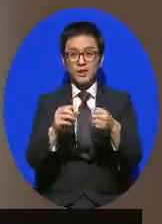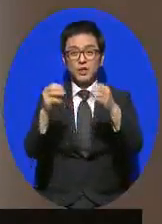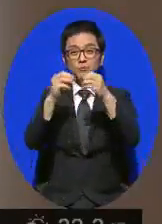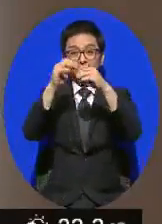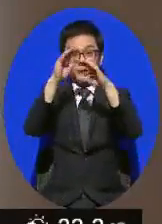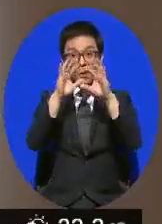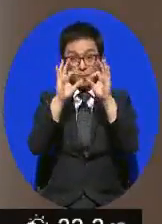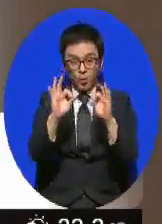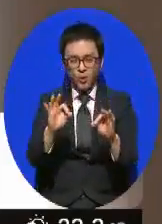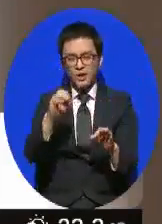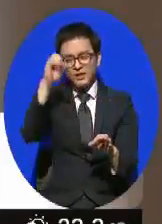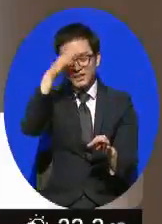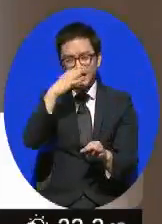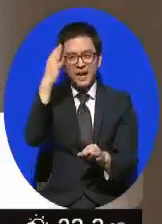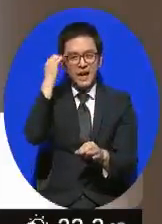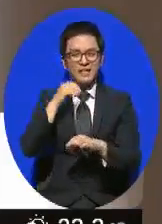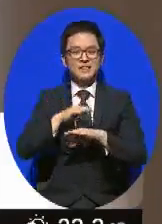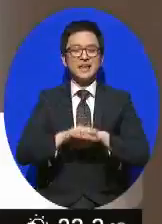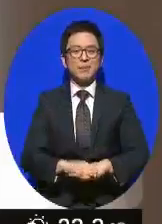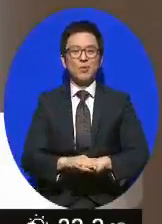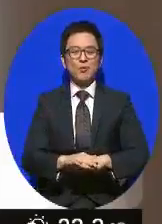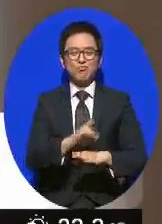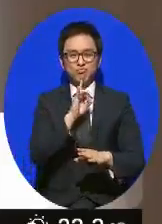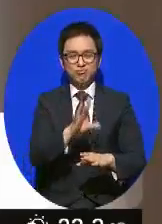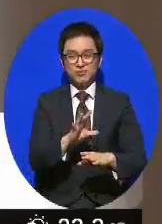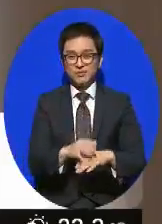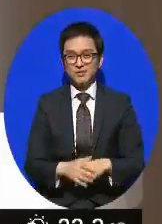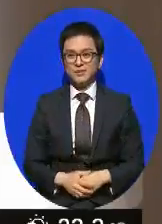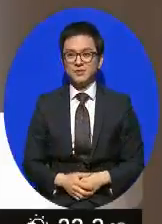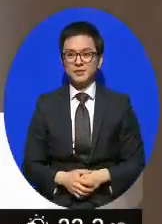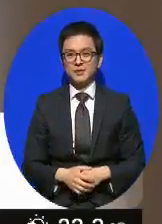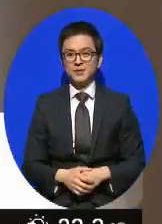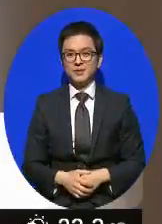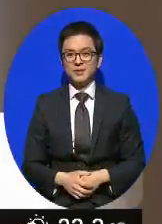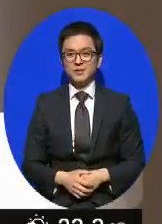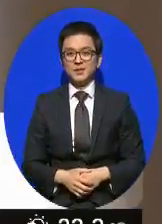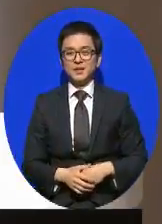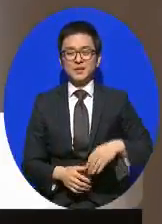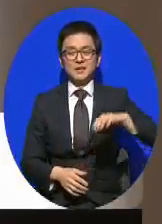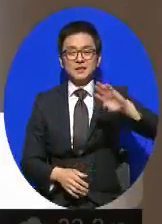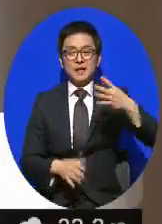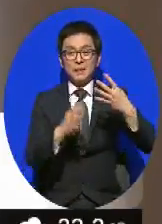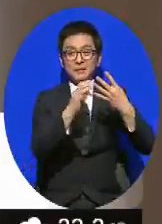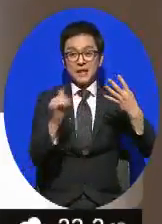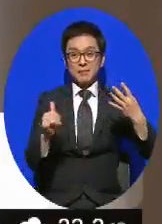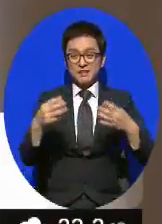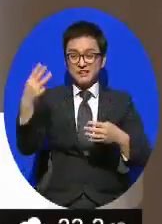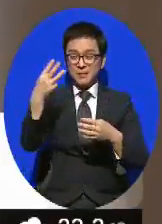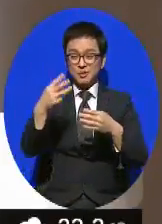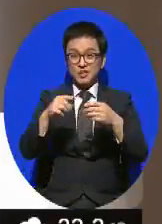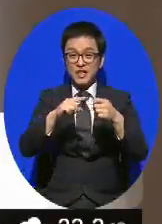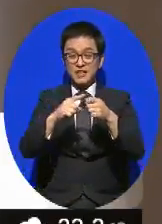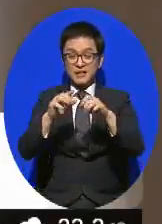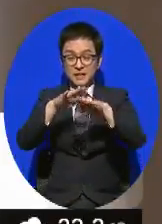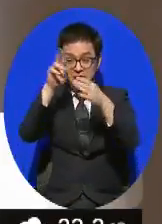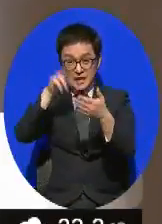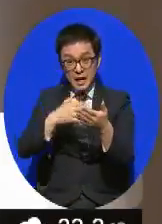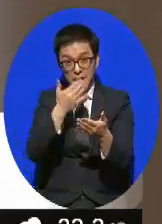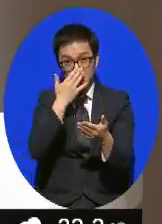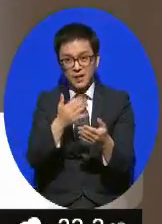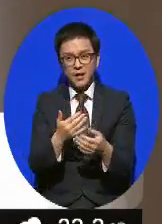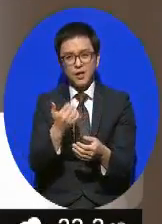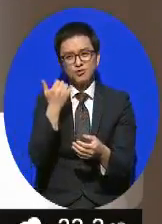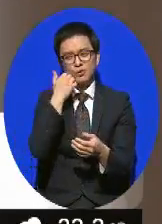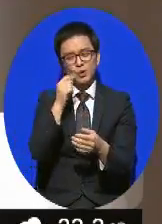그 400분이 과연 그 3천 개를 다 읽어보실 수도 없는 거고 그래서 누군가는 좀 이렇게 정리해서